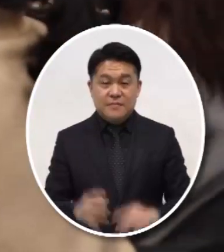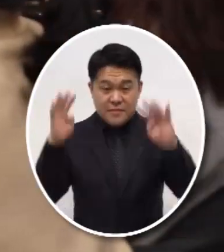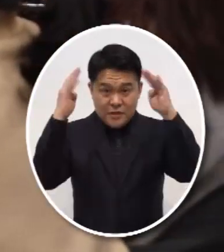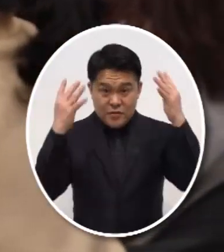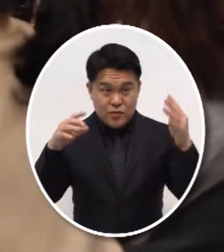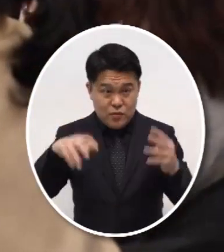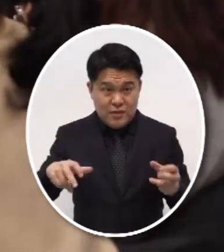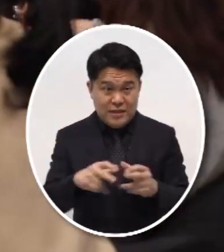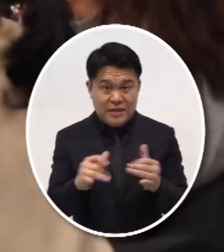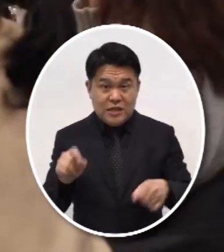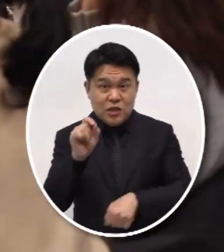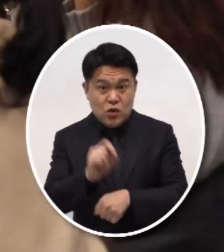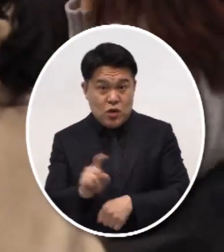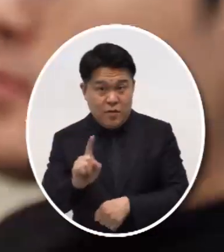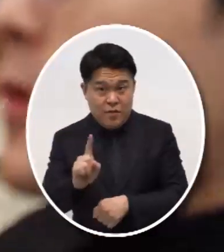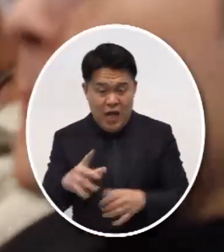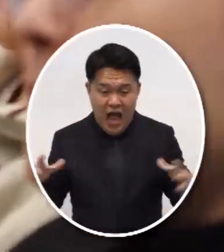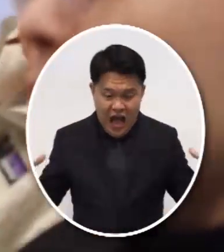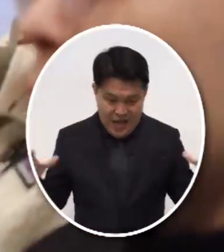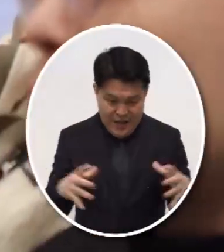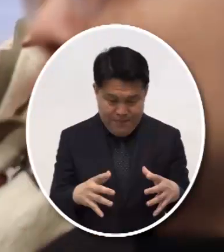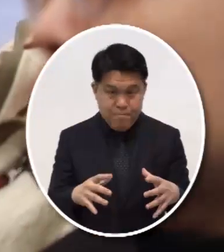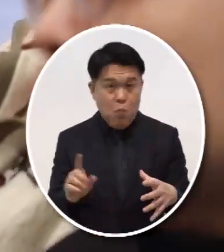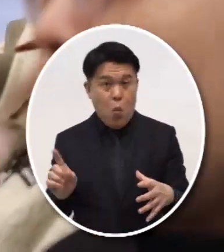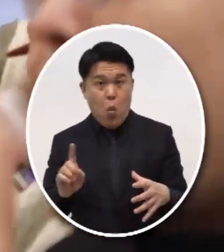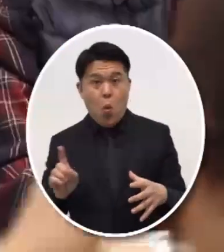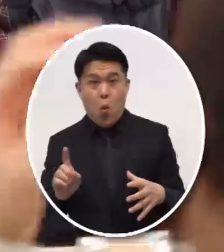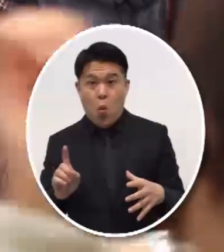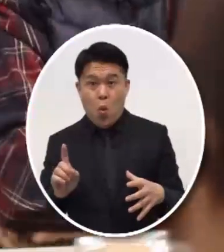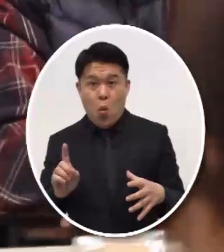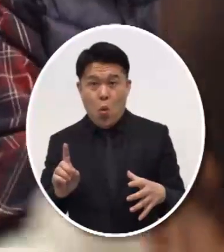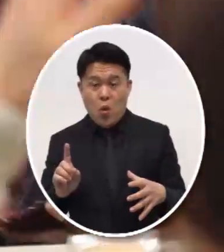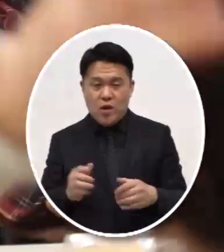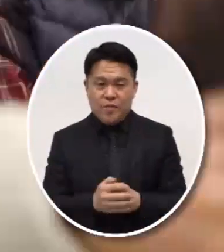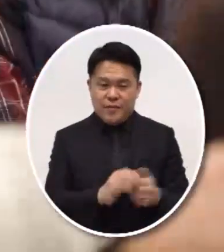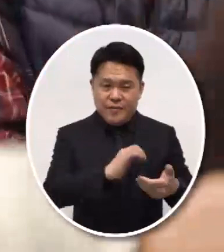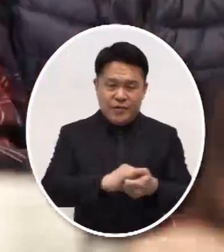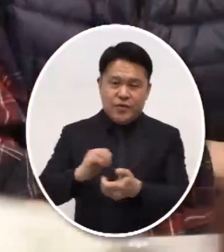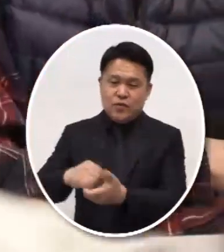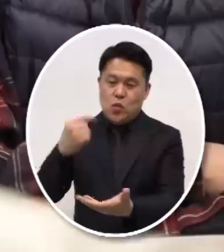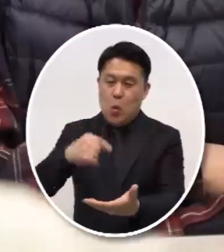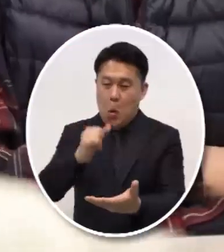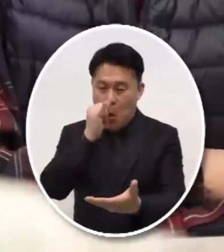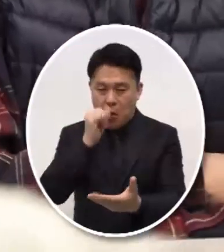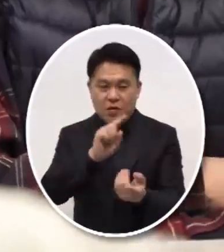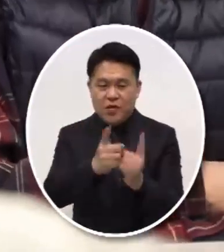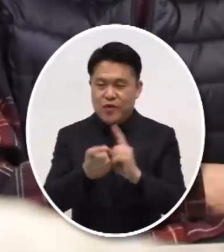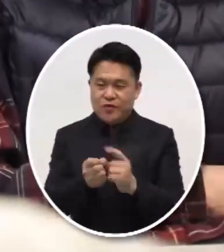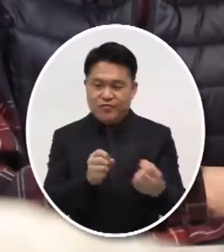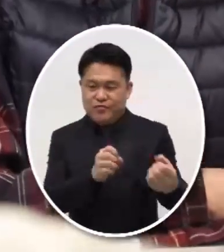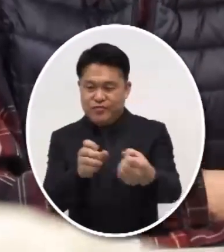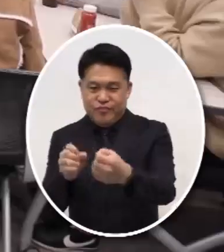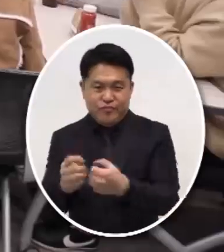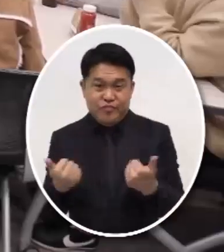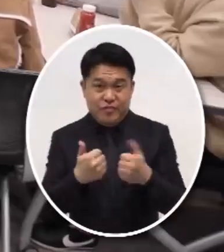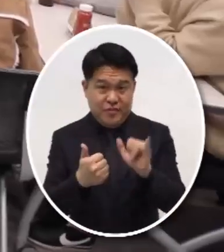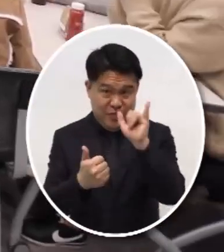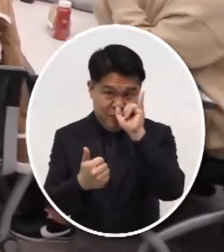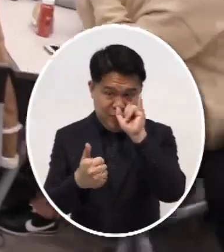스타벅스의 장애인 직원들이 한자리에 모였는데요. 정기적으로 교육을 하고 간담회를 진행하고 있습니다.